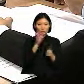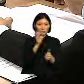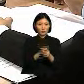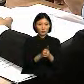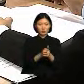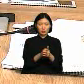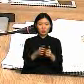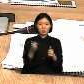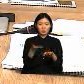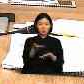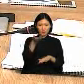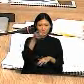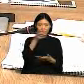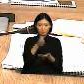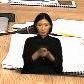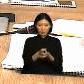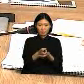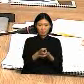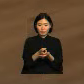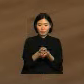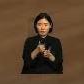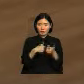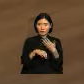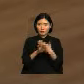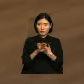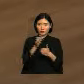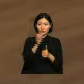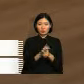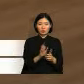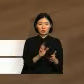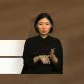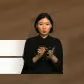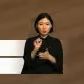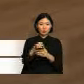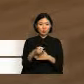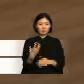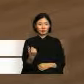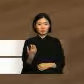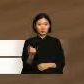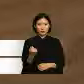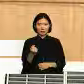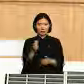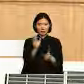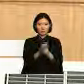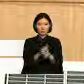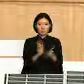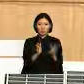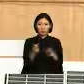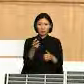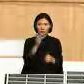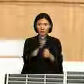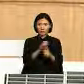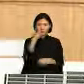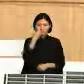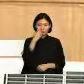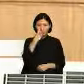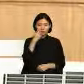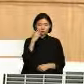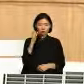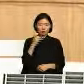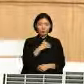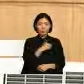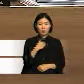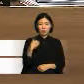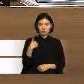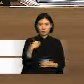위탁은 상위법인 영유아 보육법상에도 위탁 기간, 허용 횟수, 위탁 업체, 재위탁 심사 시 학부모